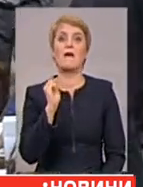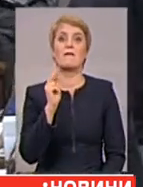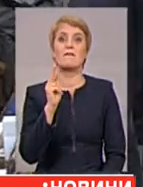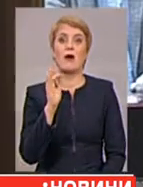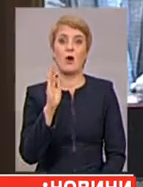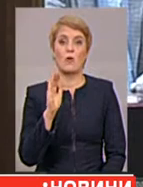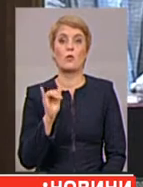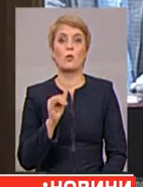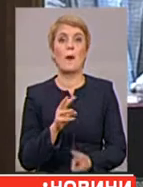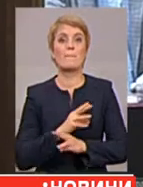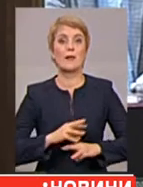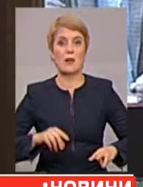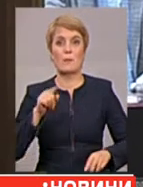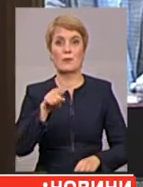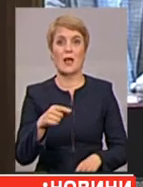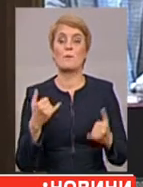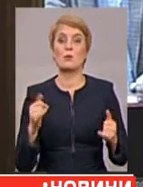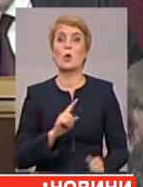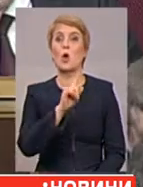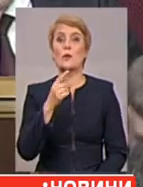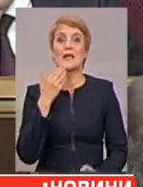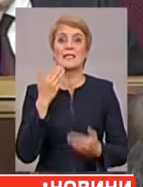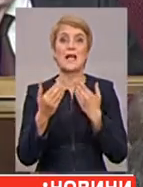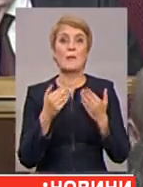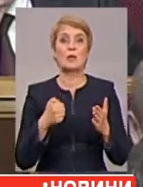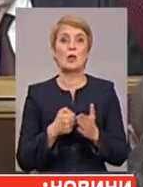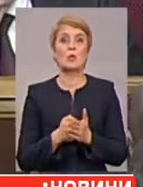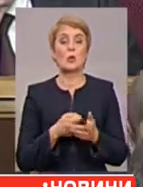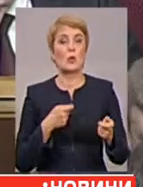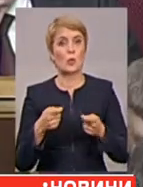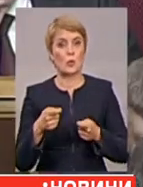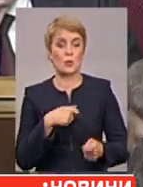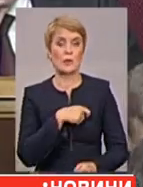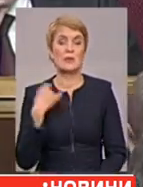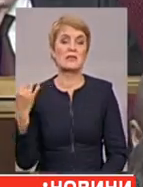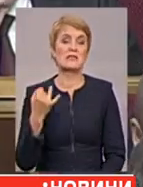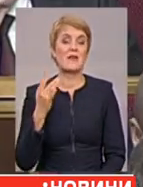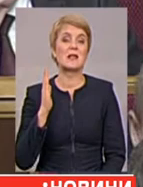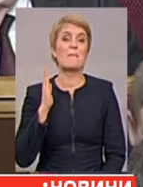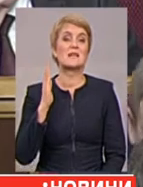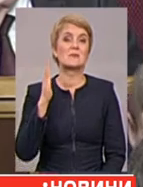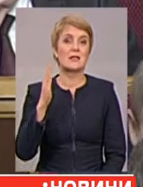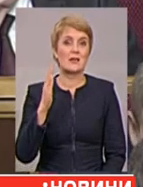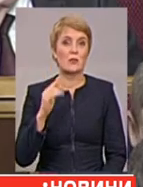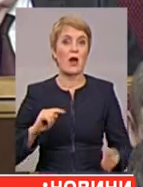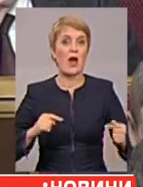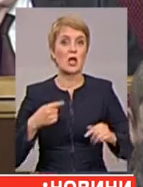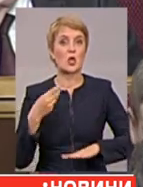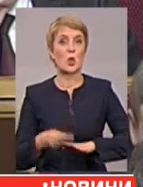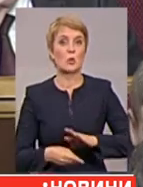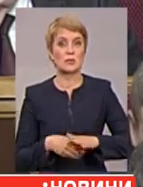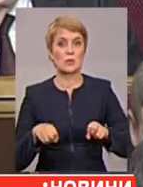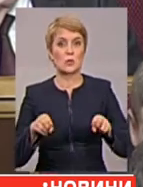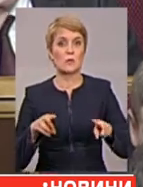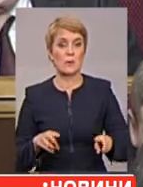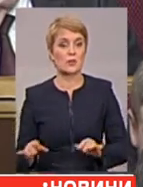сьогодні година запитань до уряду, і депутати цікавилися перспективами антикорупційної спецоперації. Мова йде про